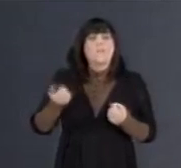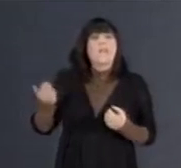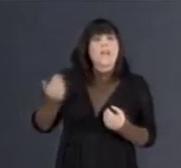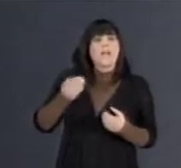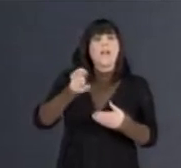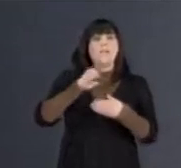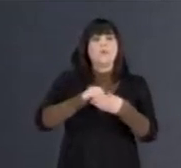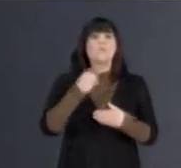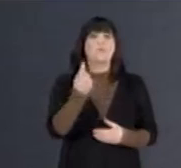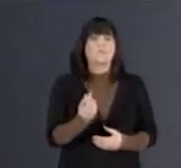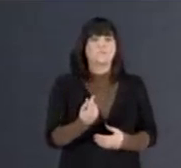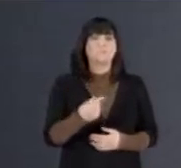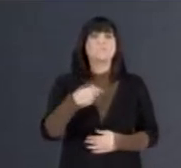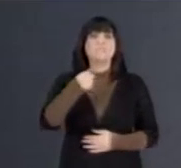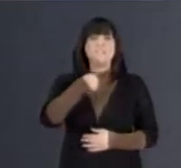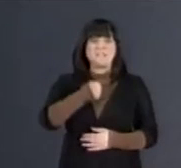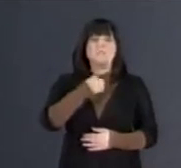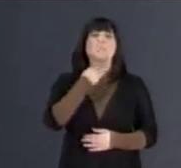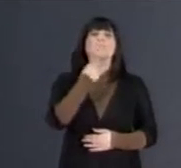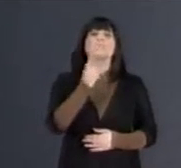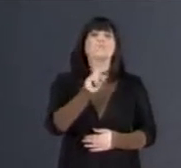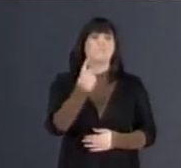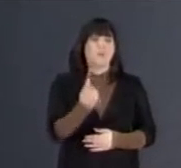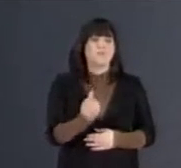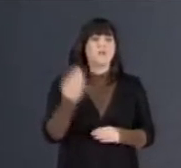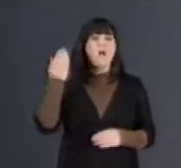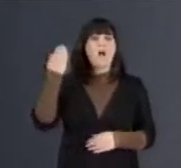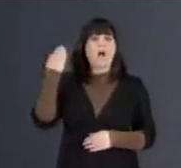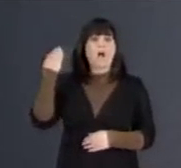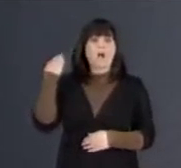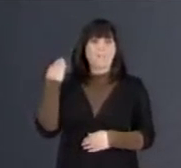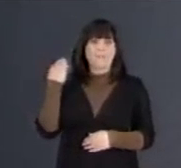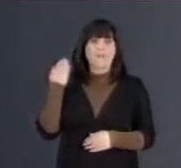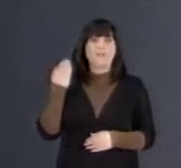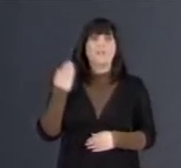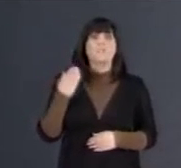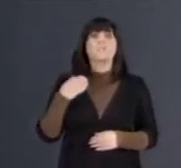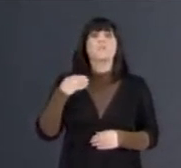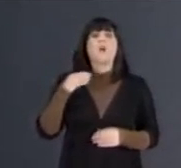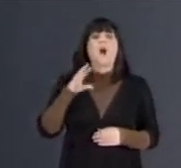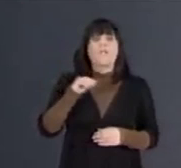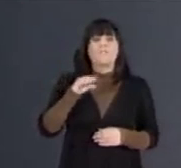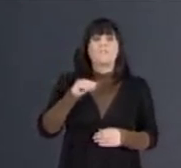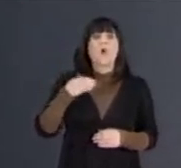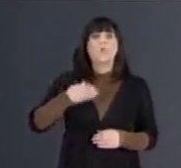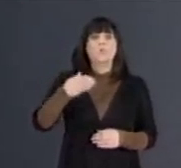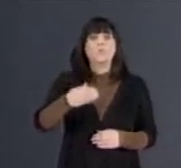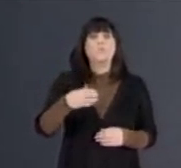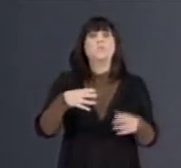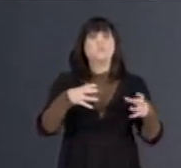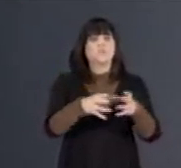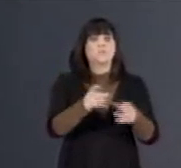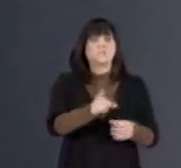ġenerali wahdek? L għena, l-ħġera mux wahdi. Kolna se n-uħorġu nikkaverja u distreti kolla. J-i għara l-ħarbi